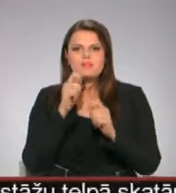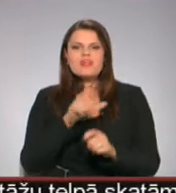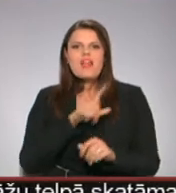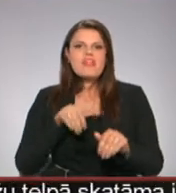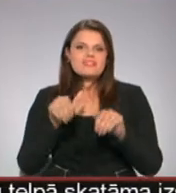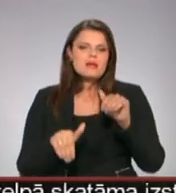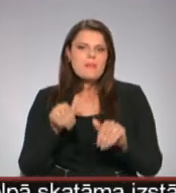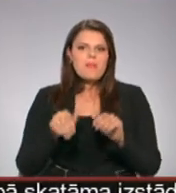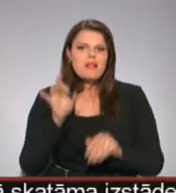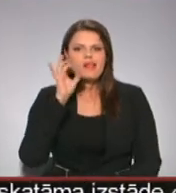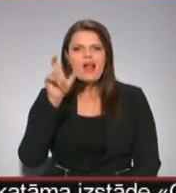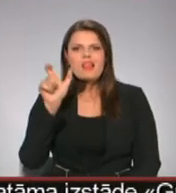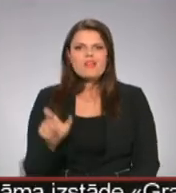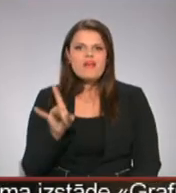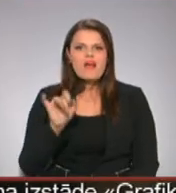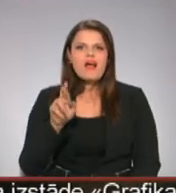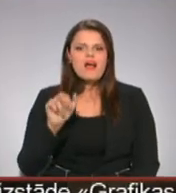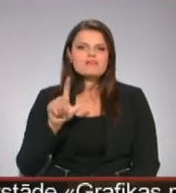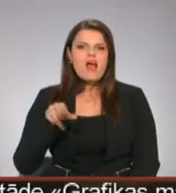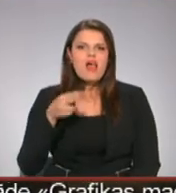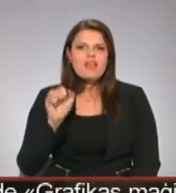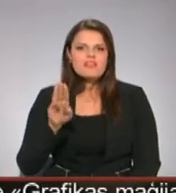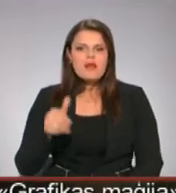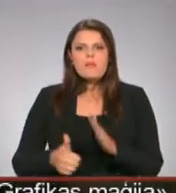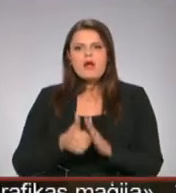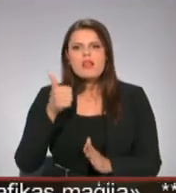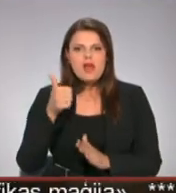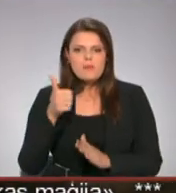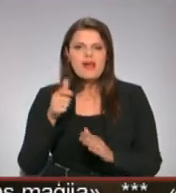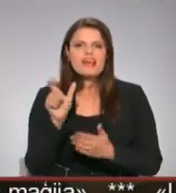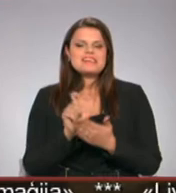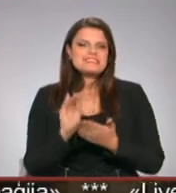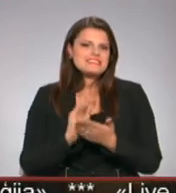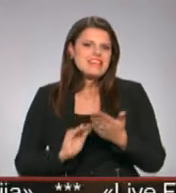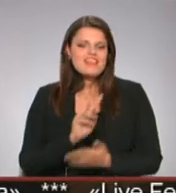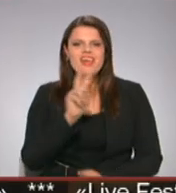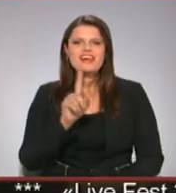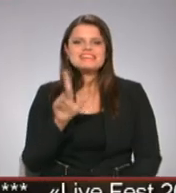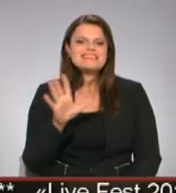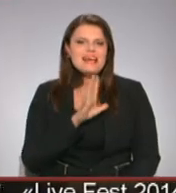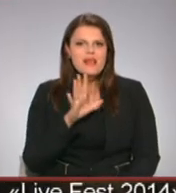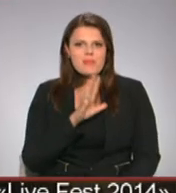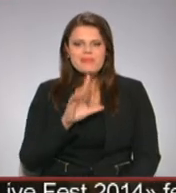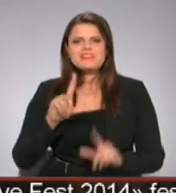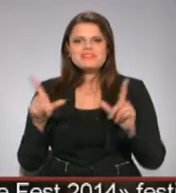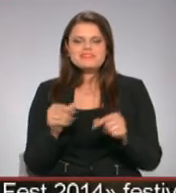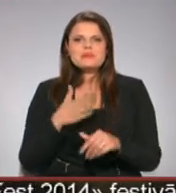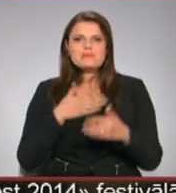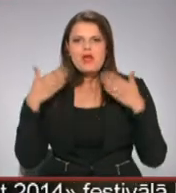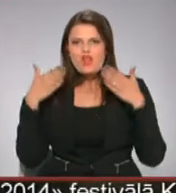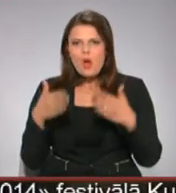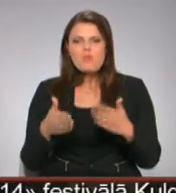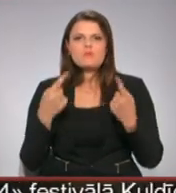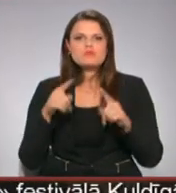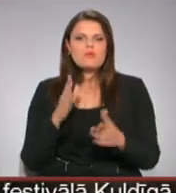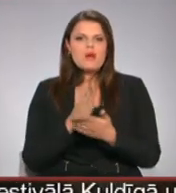baleta leģendai Haraldam Ritenbergam. Labākais premjers, kas ir bijis vismaz manā mūžā, kurus un